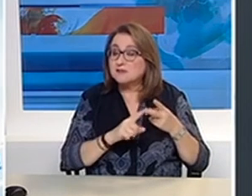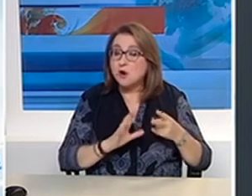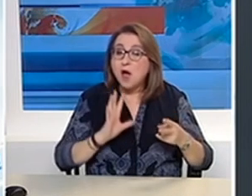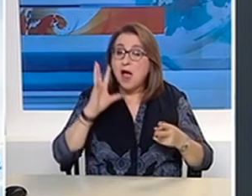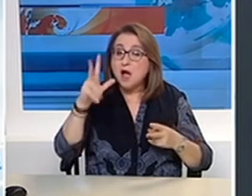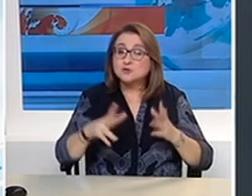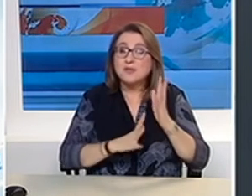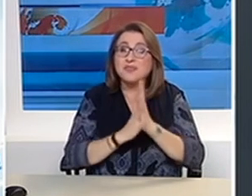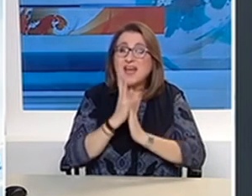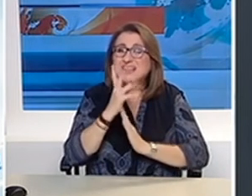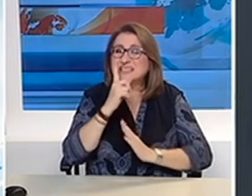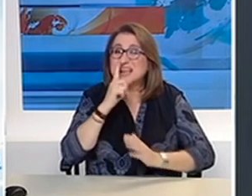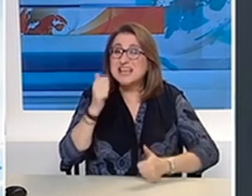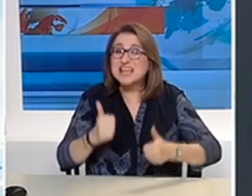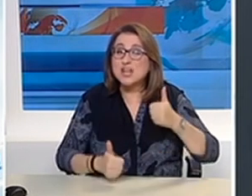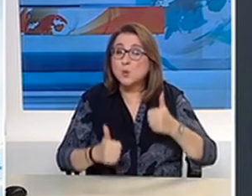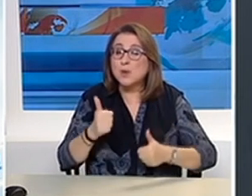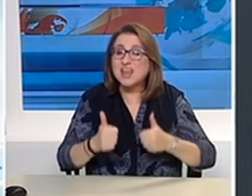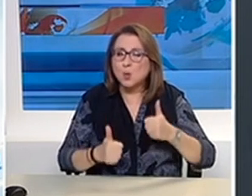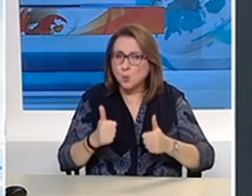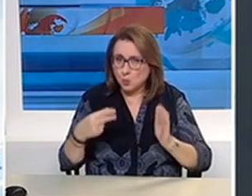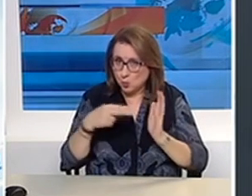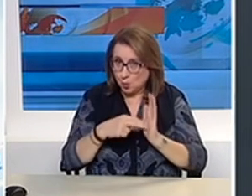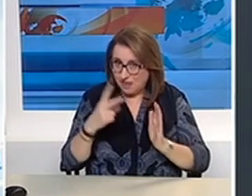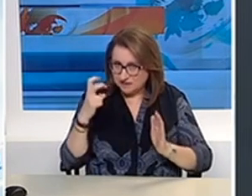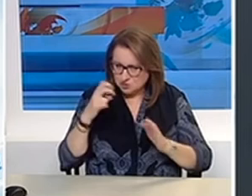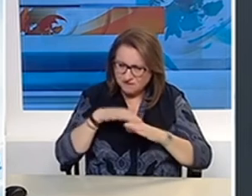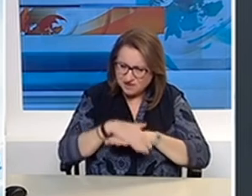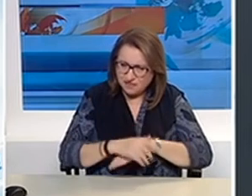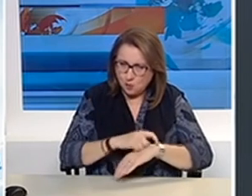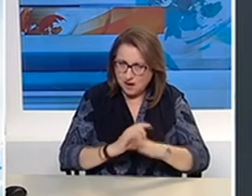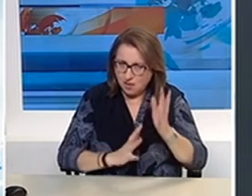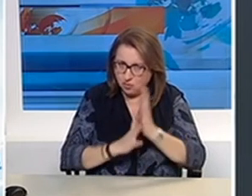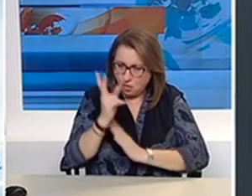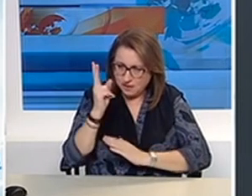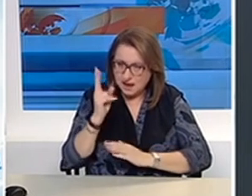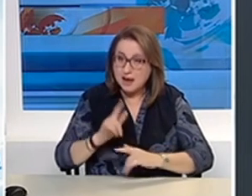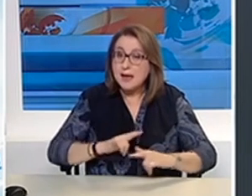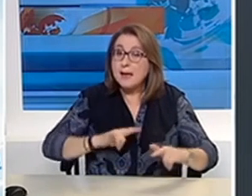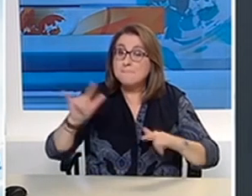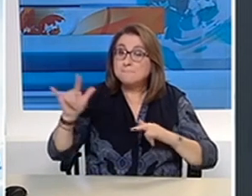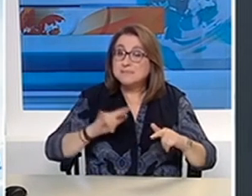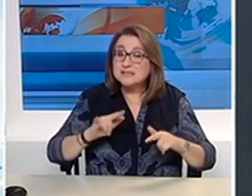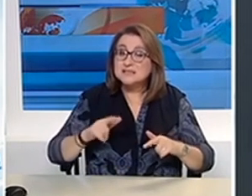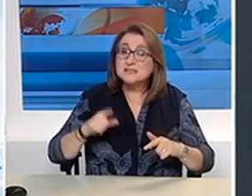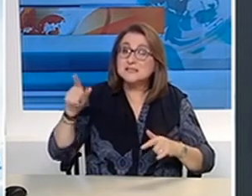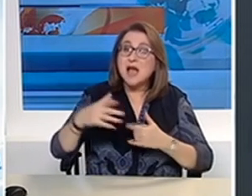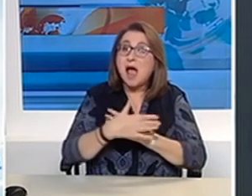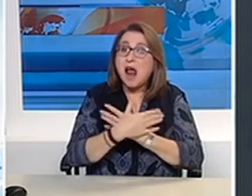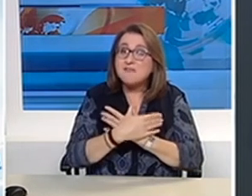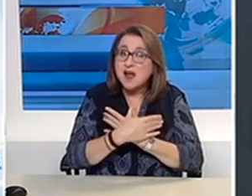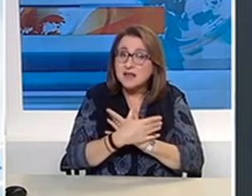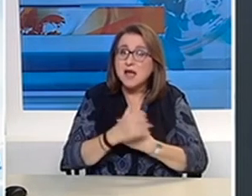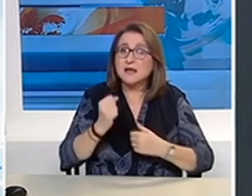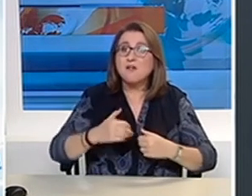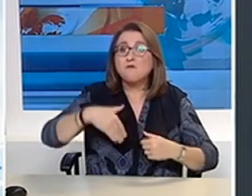τις 14 Ιουνίου του 2020 τα μεσάνυχτα η προσωρινή απαγόρευση πτήσεων από και προς την Αλβανία